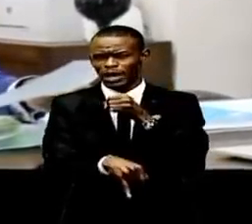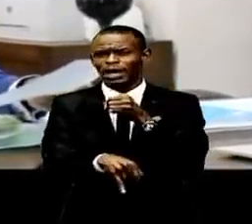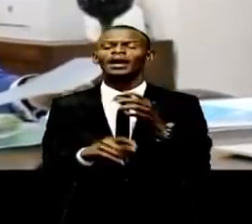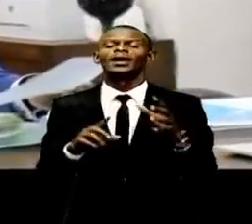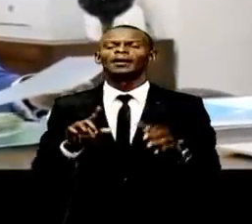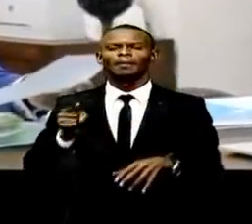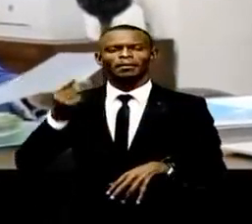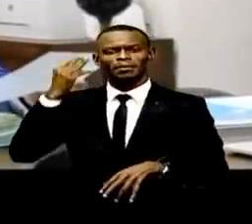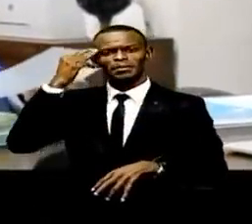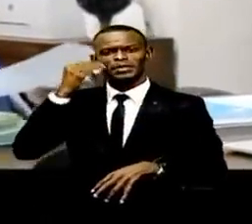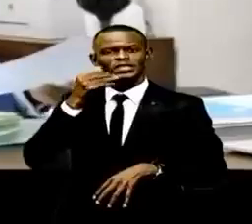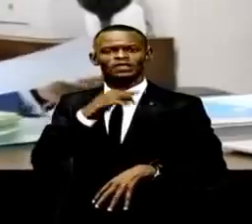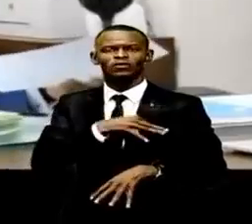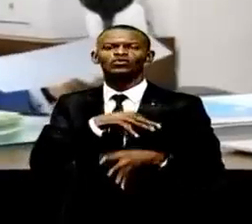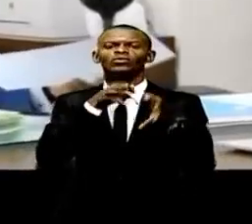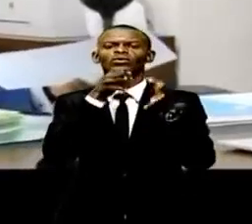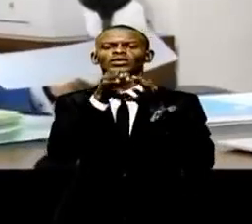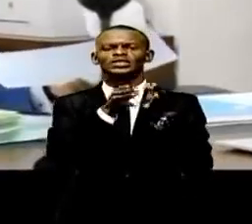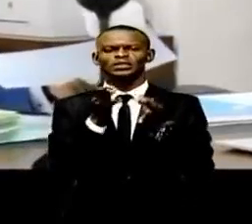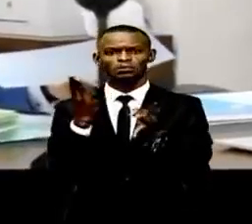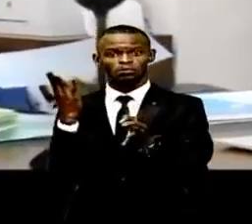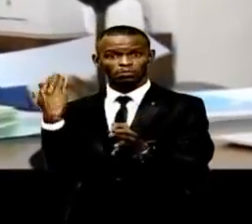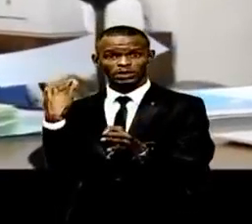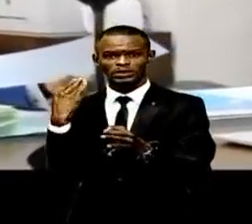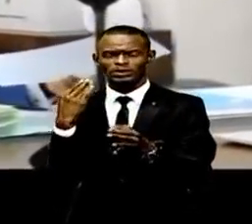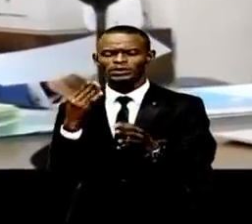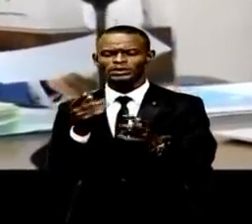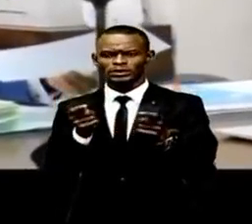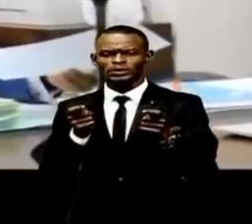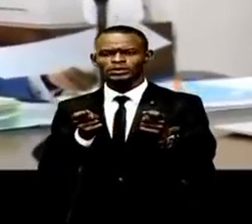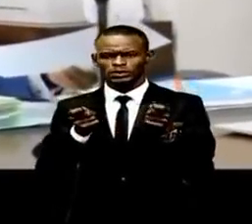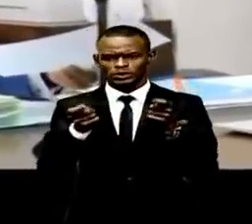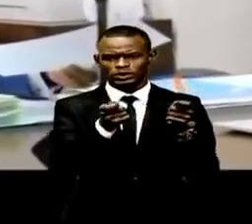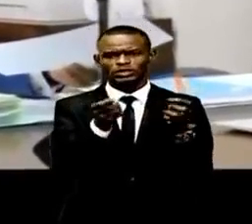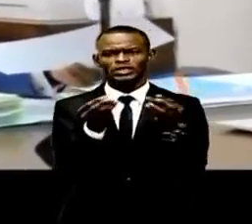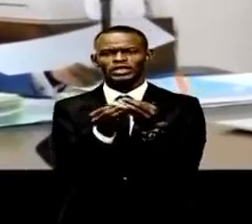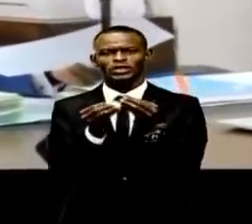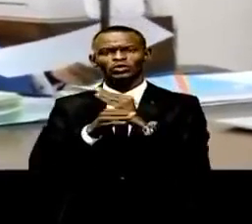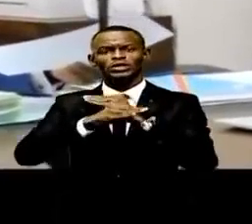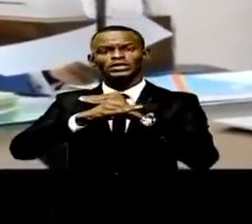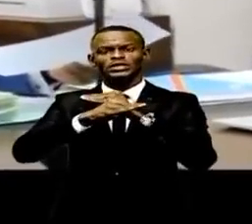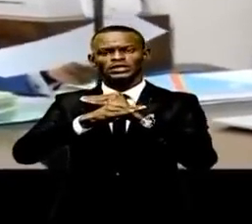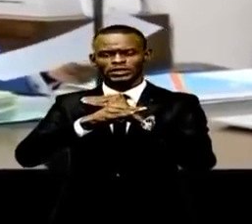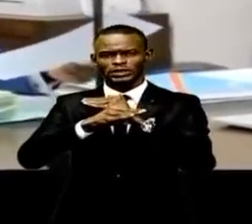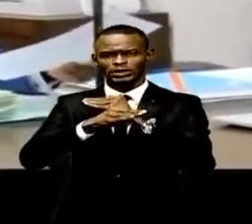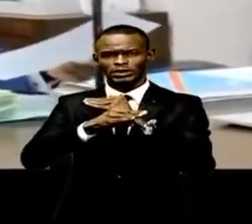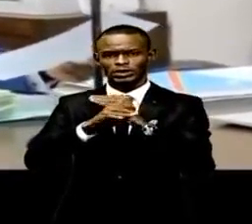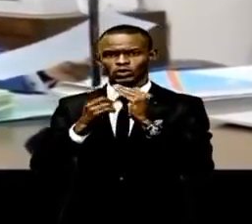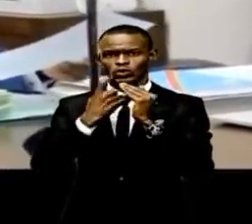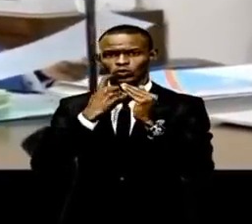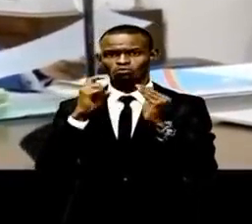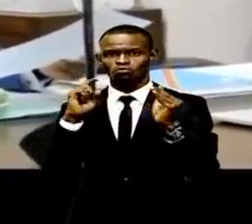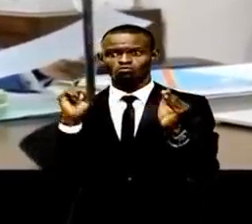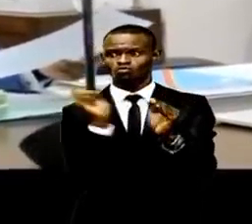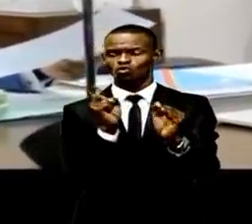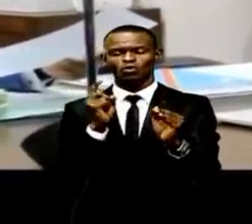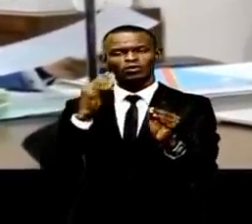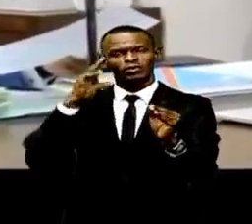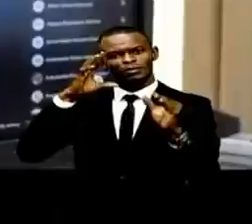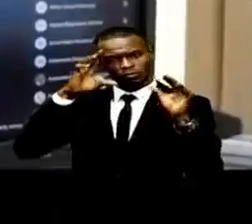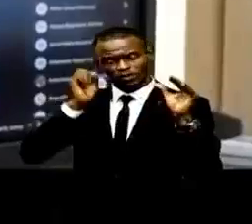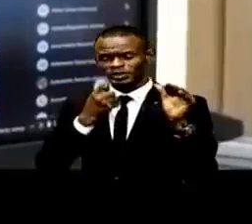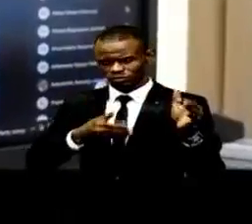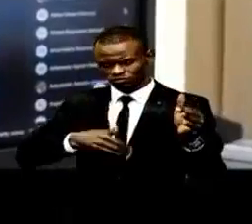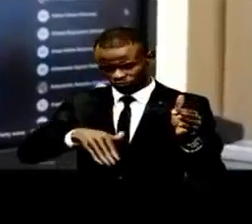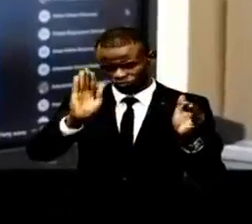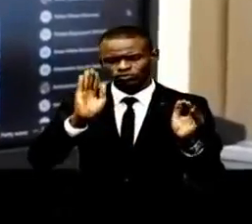des sécurités qu'il a présidée le 25 mai dernier sur instruction du président de la République, chef de l'État, axée sur la